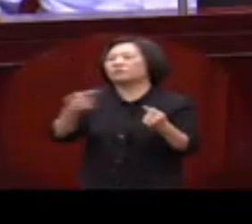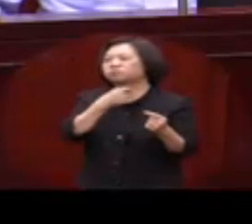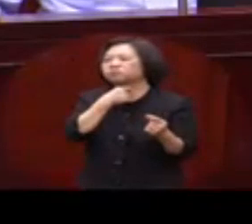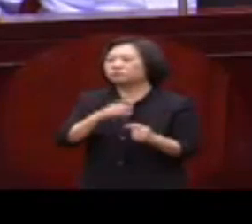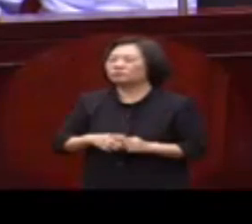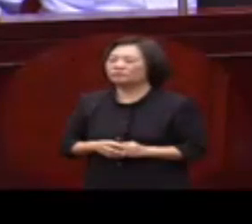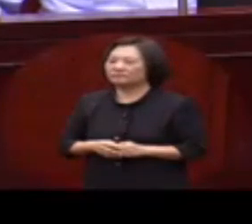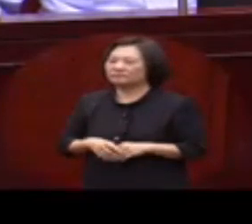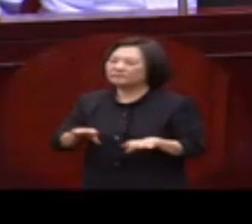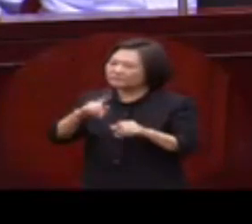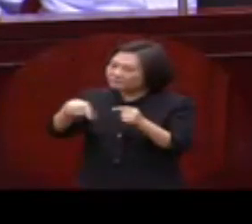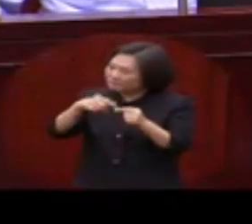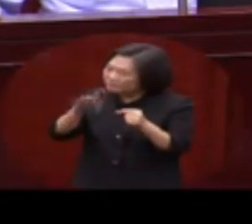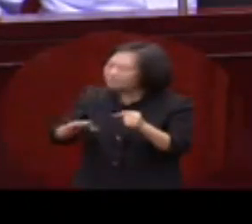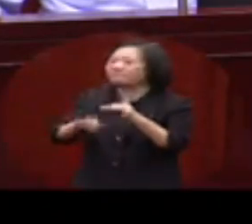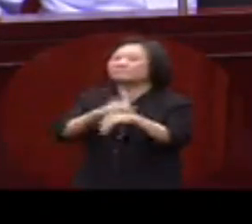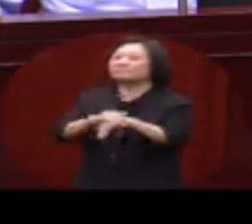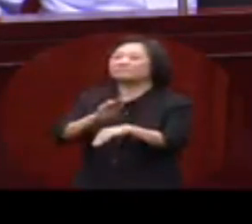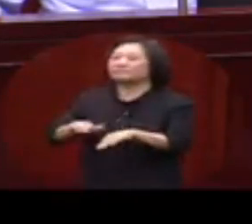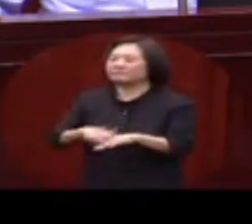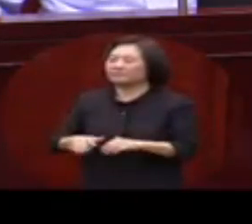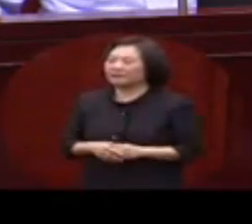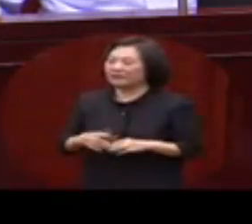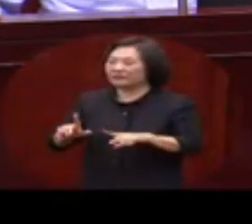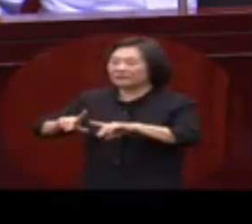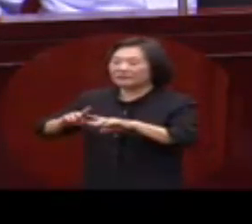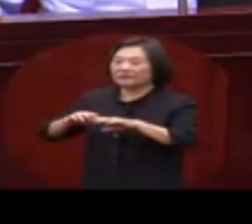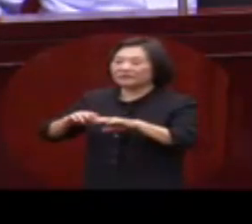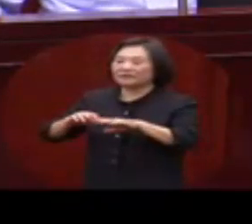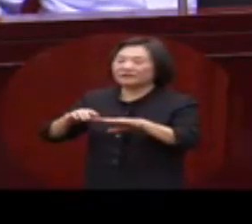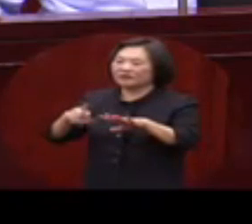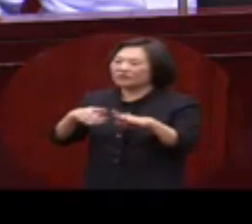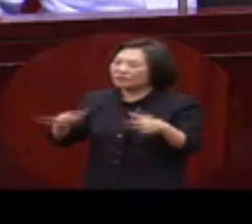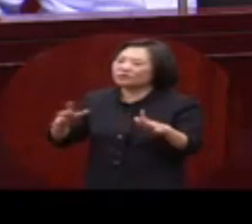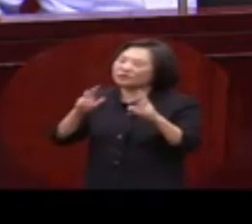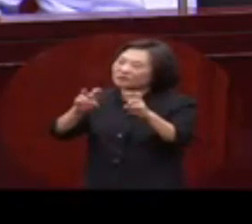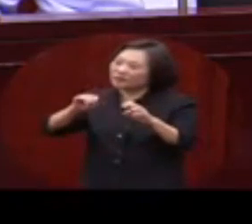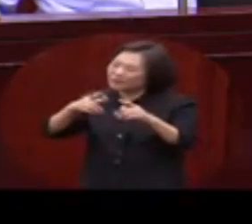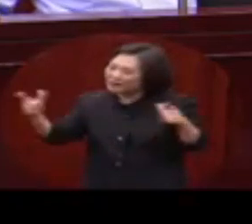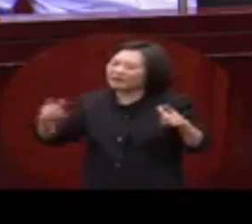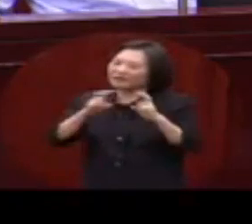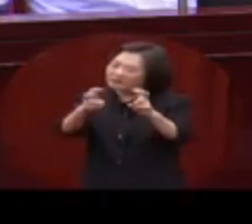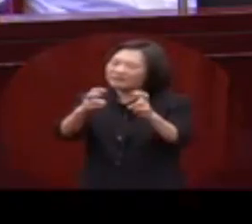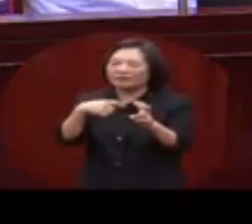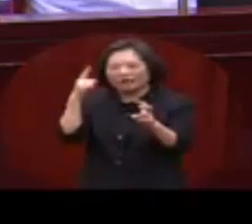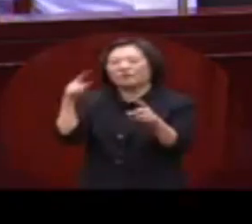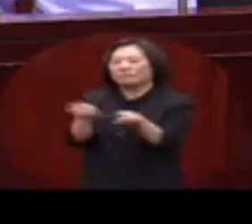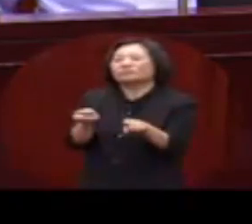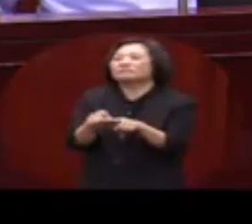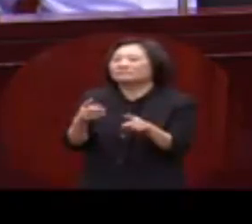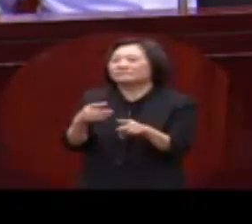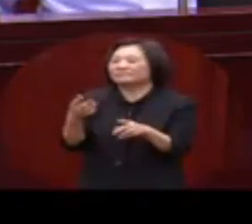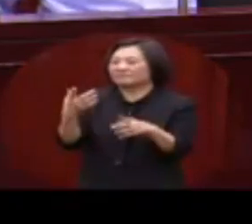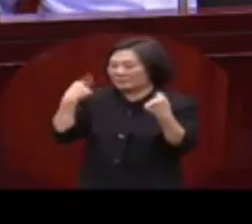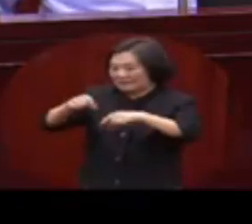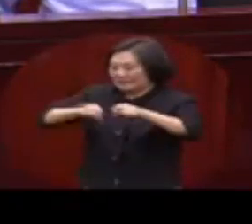也是年底会完工。那东延线哦，现在还按照预定进度在走。那万大线也是一样，万大线我查过哦，现